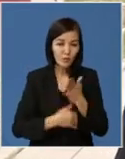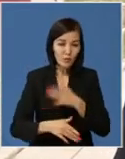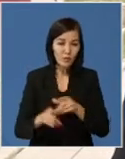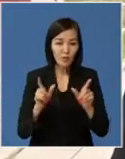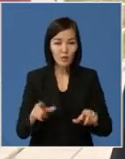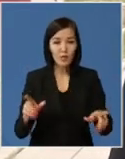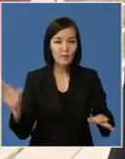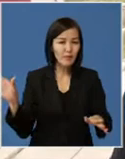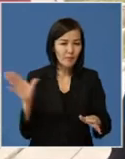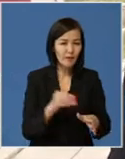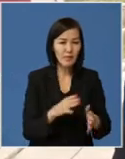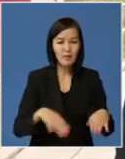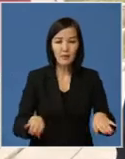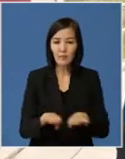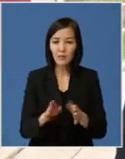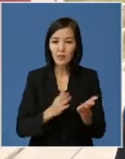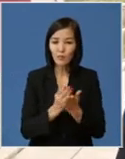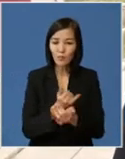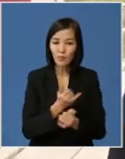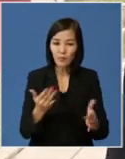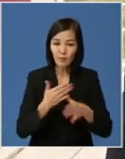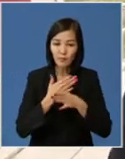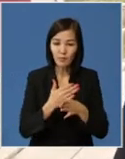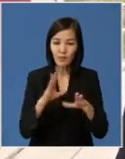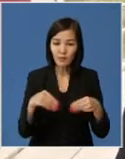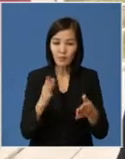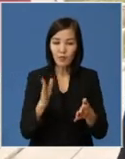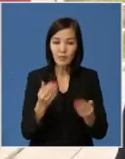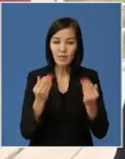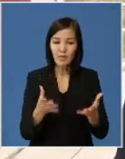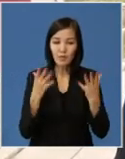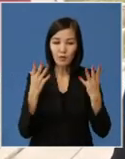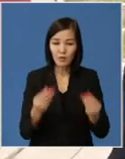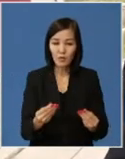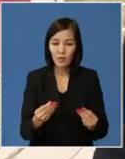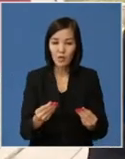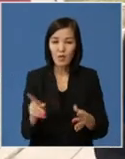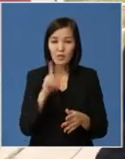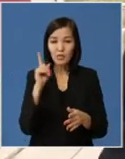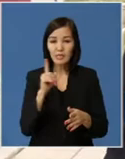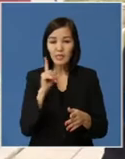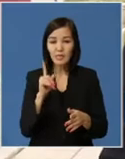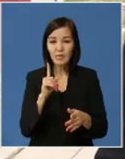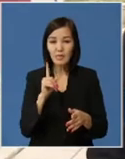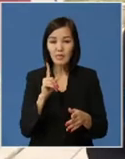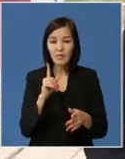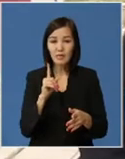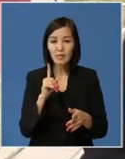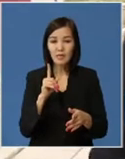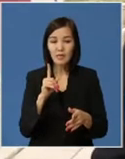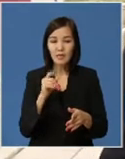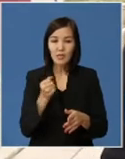болсын, барлығына осы жастарды жұмылдырып отырмыз. Өйткені біз қазіргі таңда жастарға сіңдіре білу керекпіз бойларына